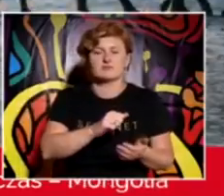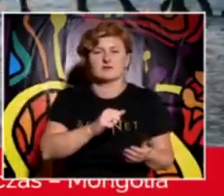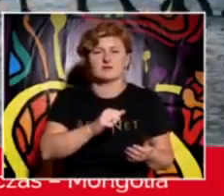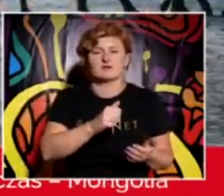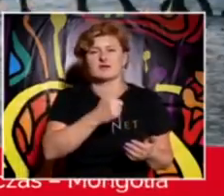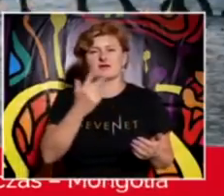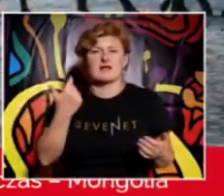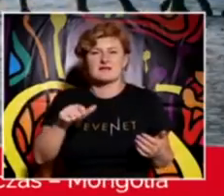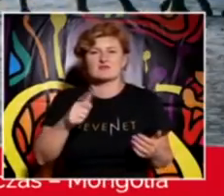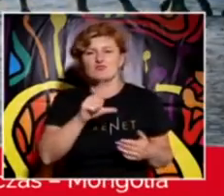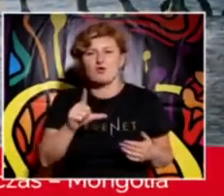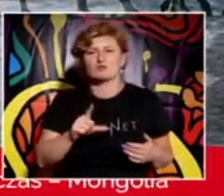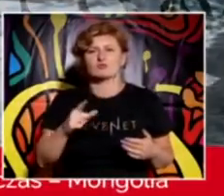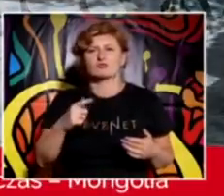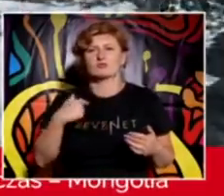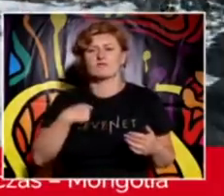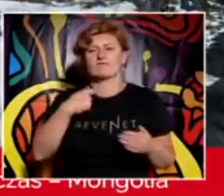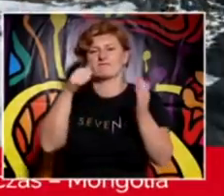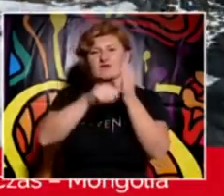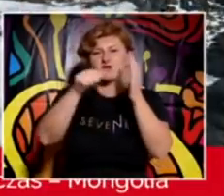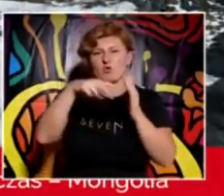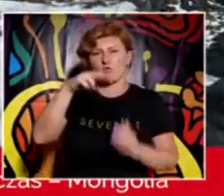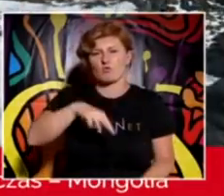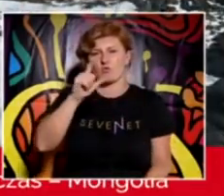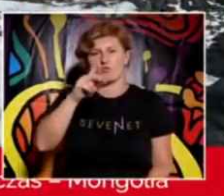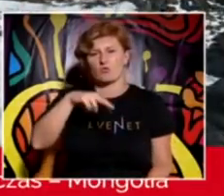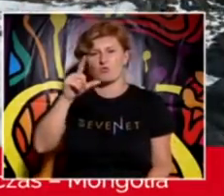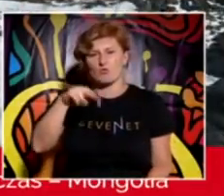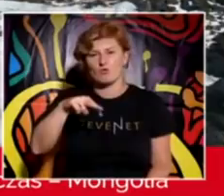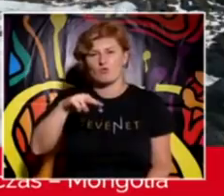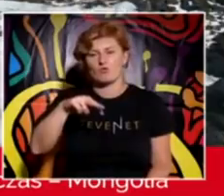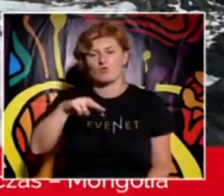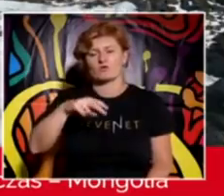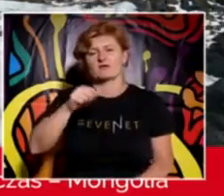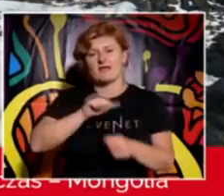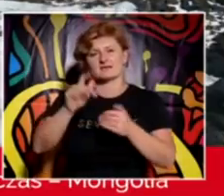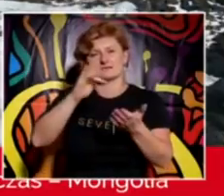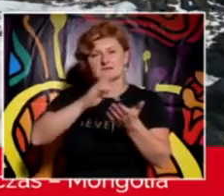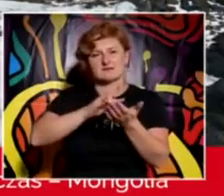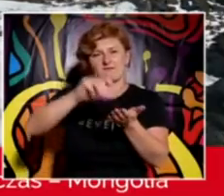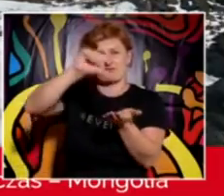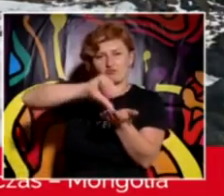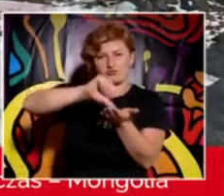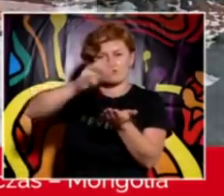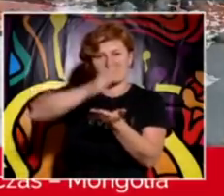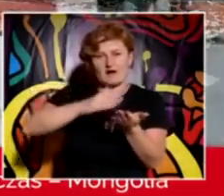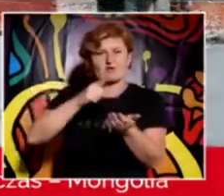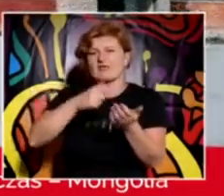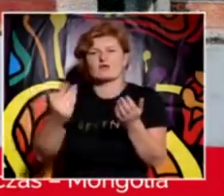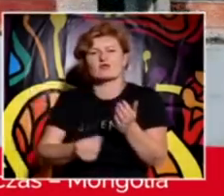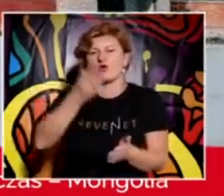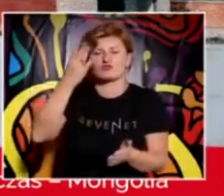w na przykład wycieczkę na Uluru, które leży centralnie na środku kraju. Jest to najdroższe miejsce, w jakim